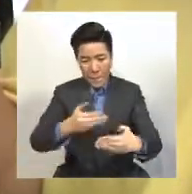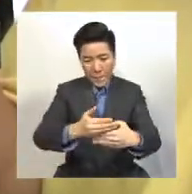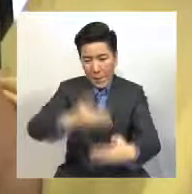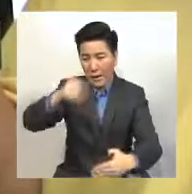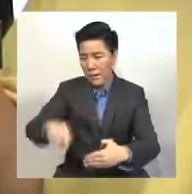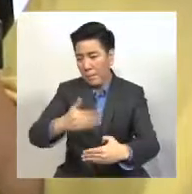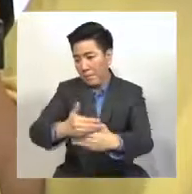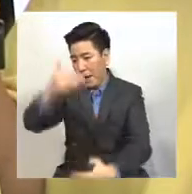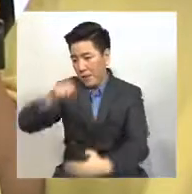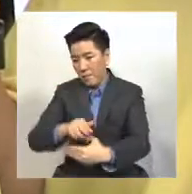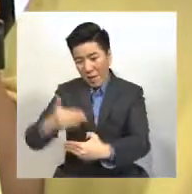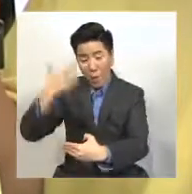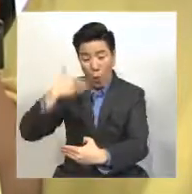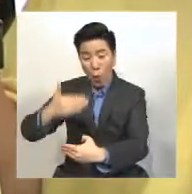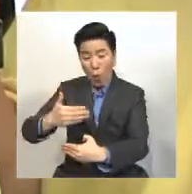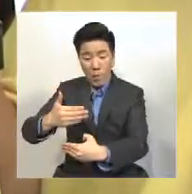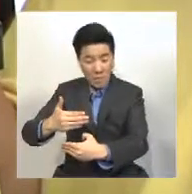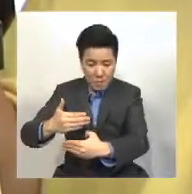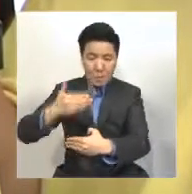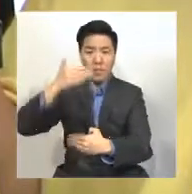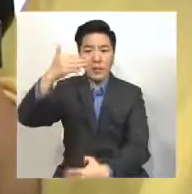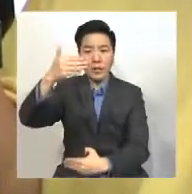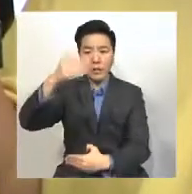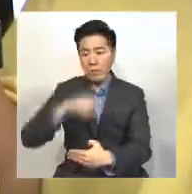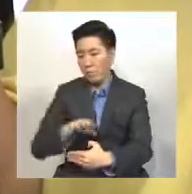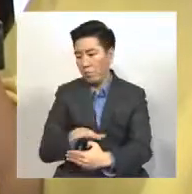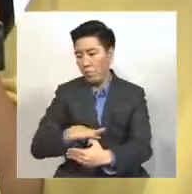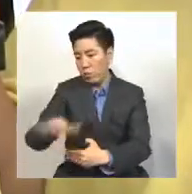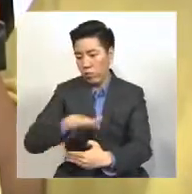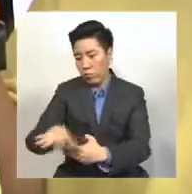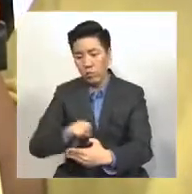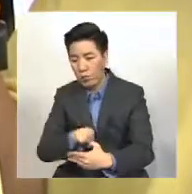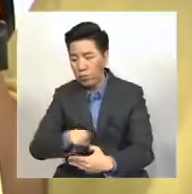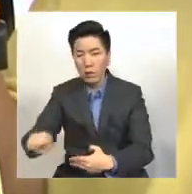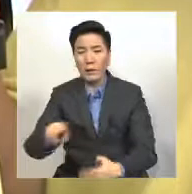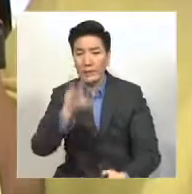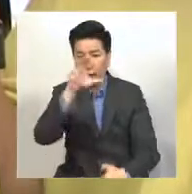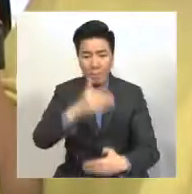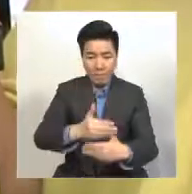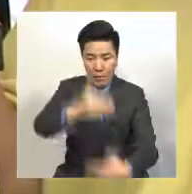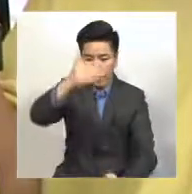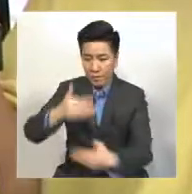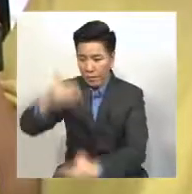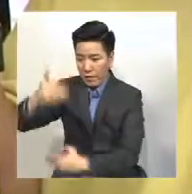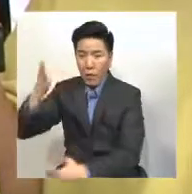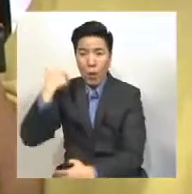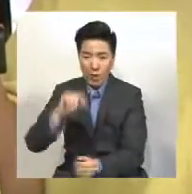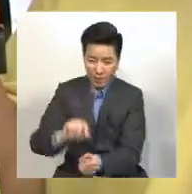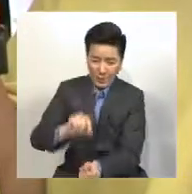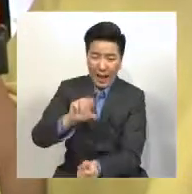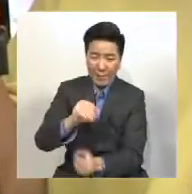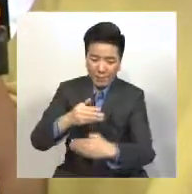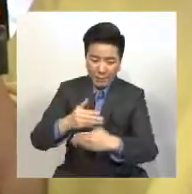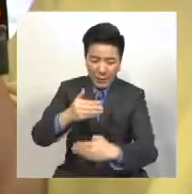ะครับที่ประตูน้ำ D8ห้วยพระคือนั้นจำนวน3บานซึ่งเดิมเราเปิดไว้ที่50